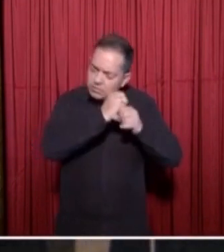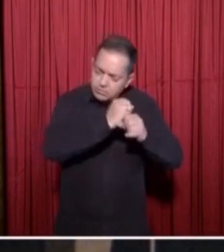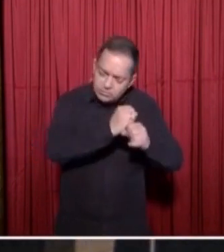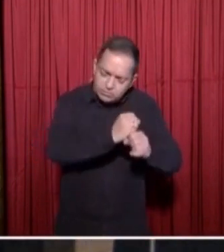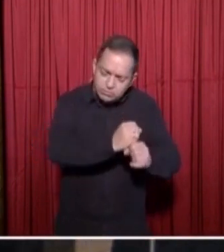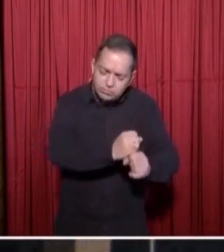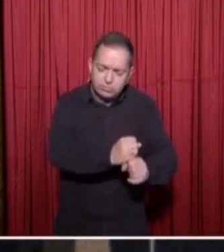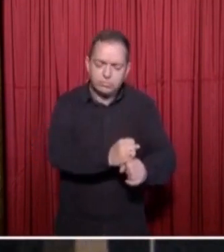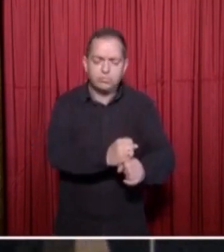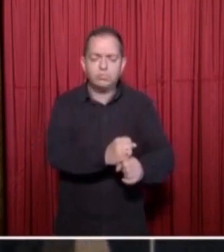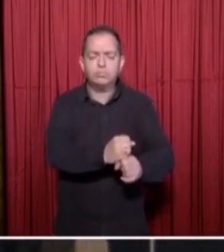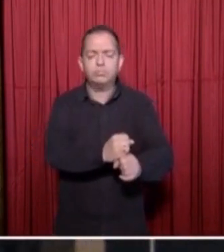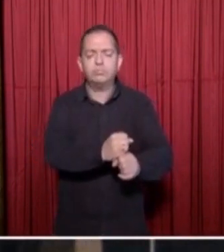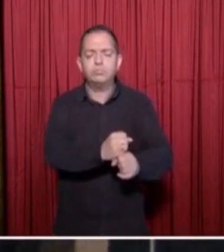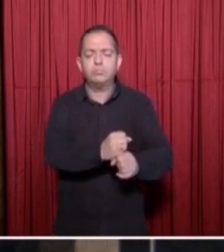θάνατο